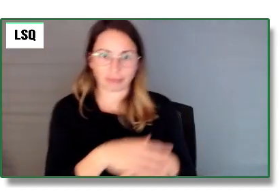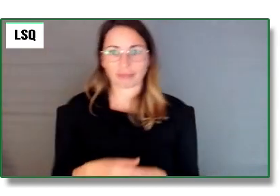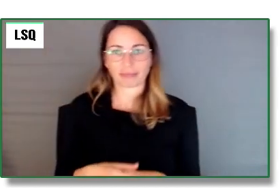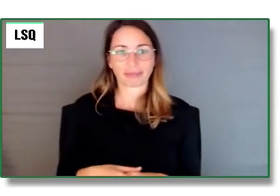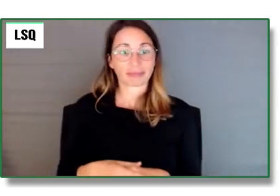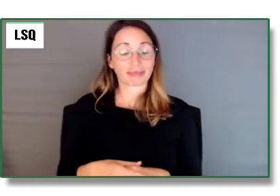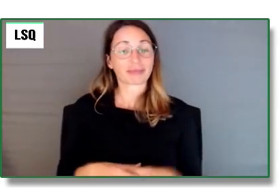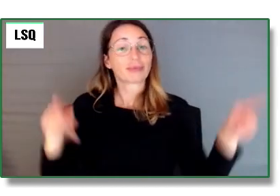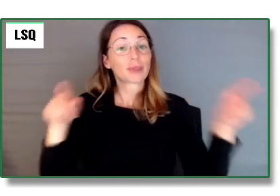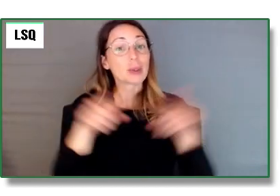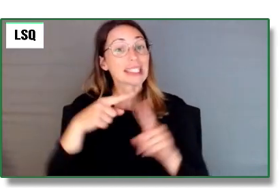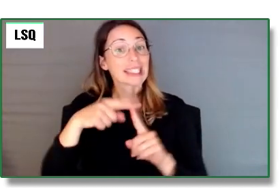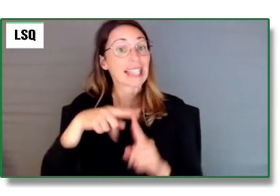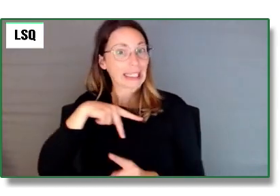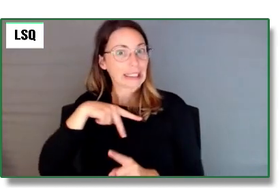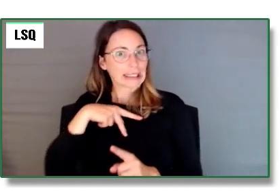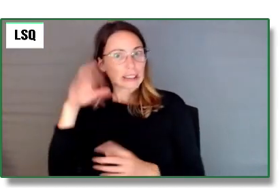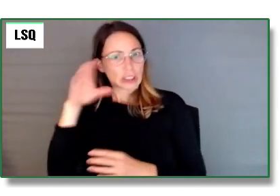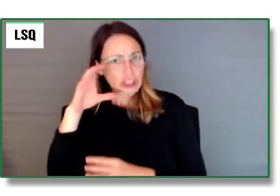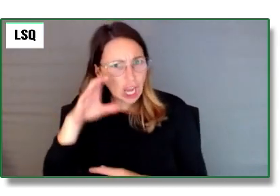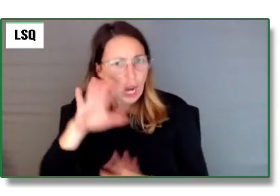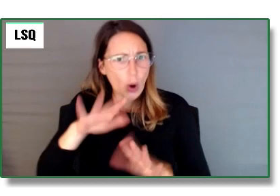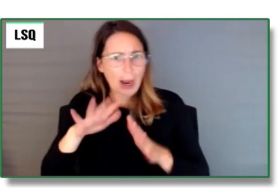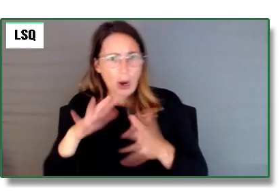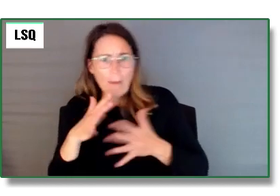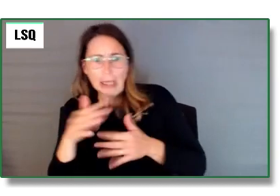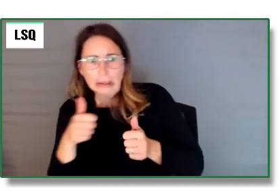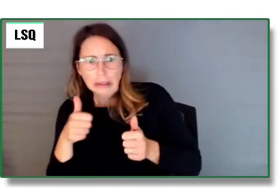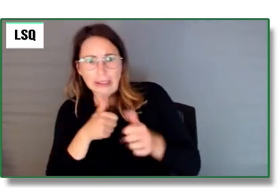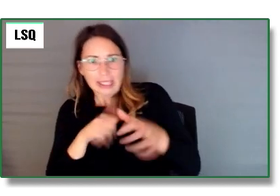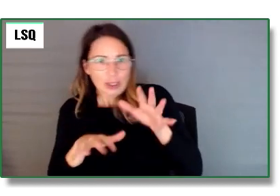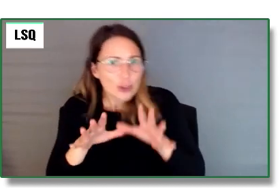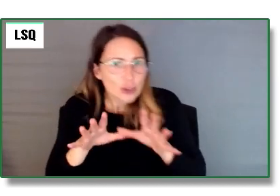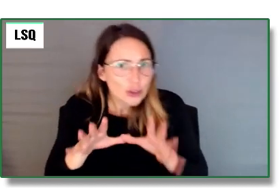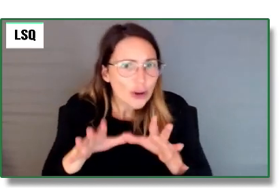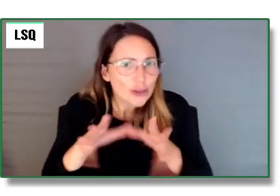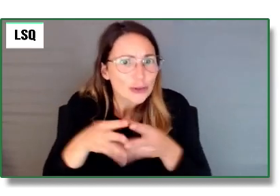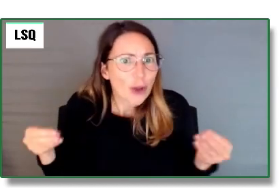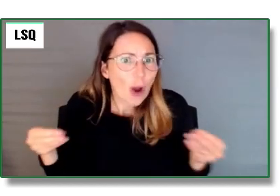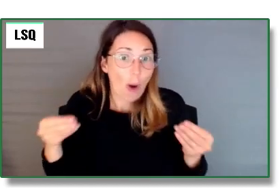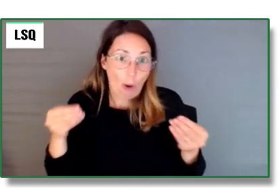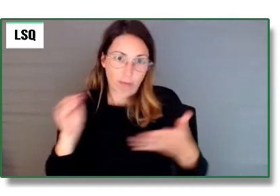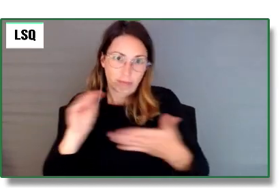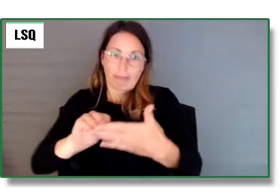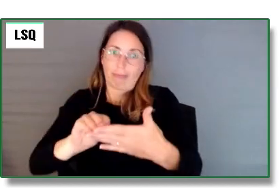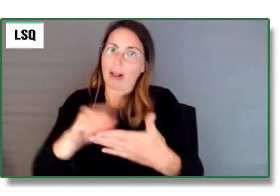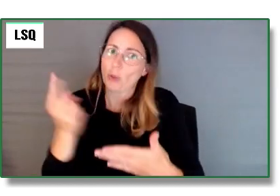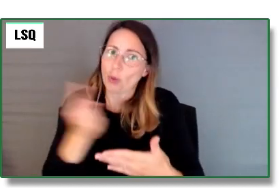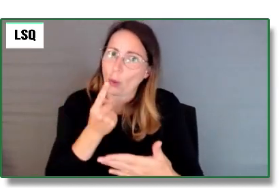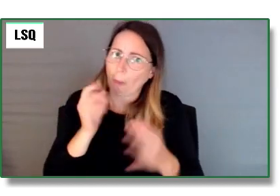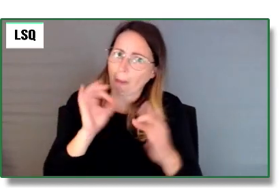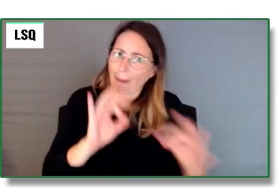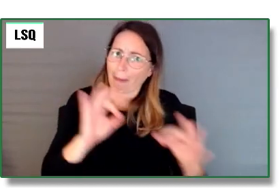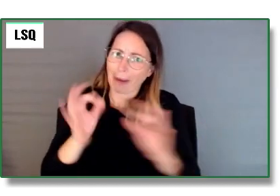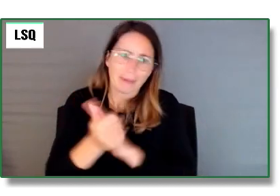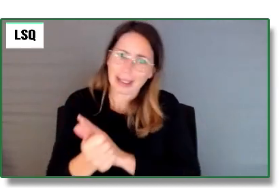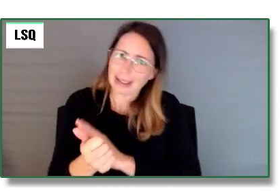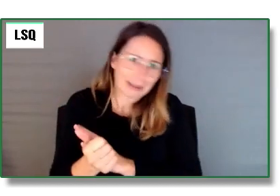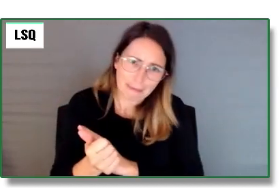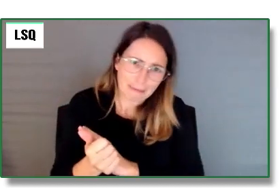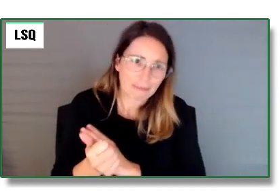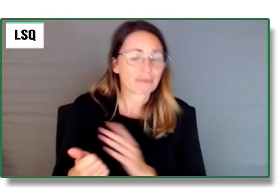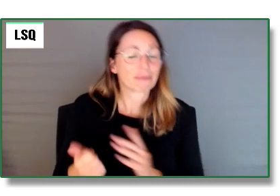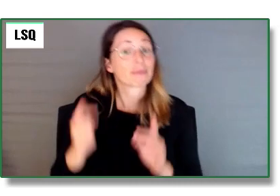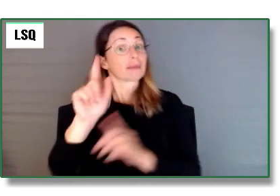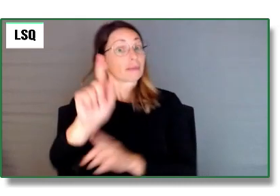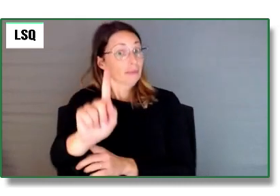de solutions que j'ai expliquées en indiquant qu'elles ne sont pas toujours efficaces. Je ne vous ai pas dit cependant que je suis malvoyant